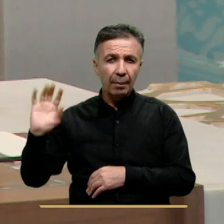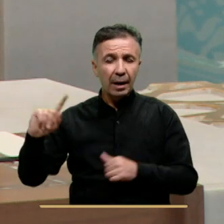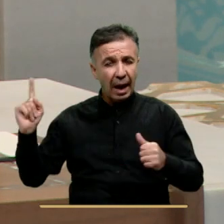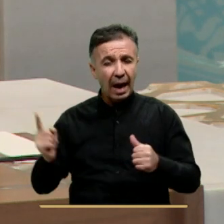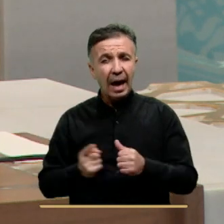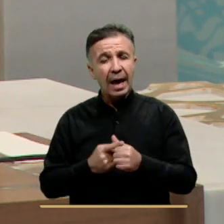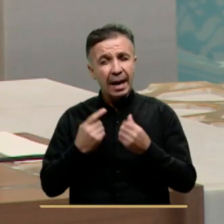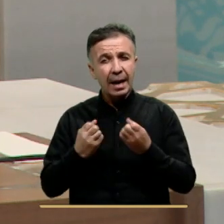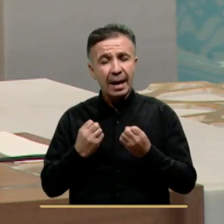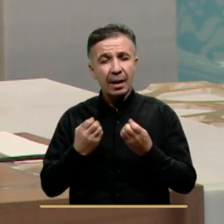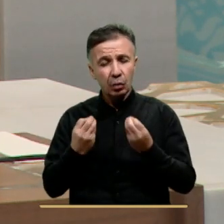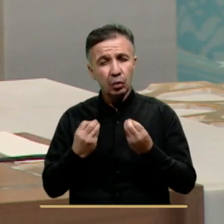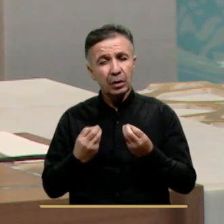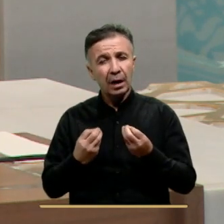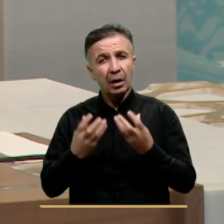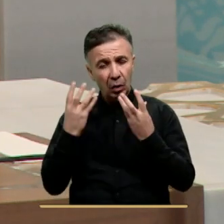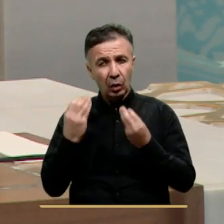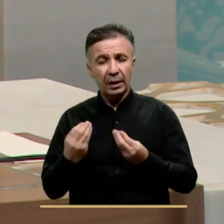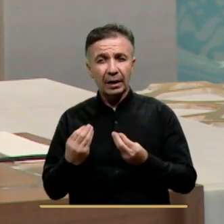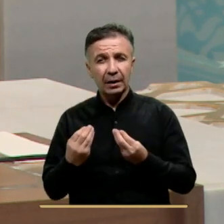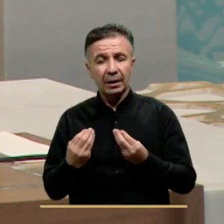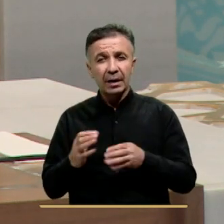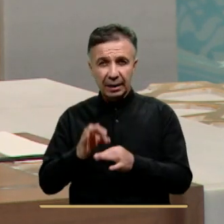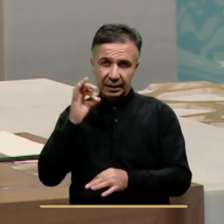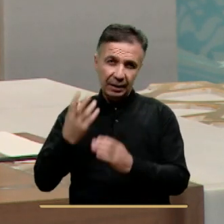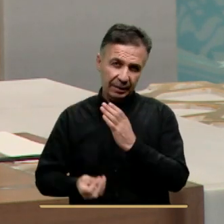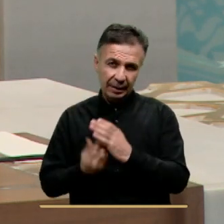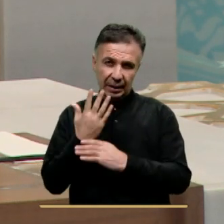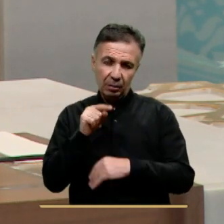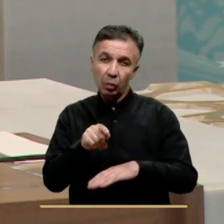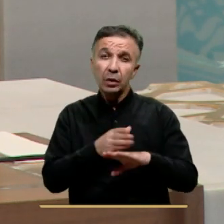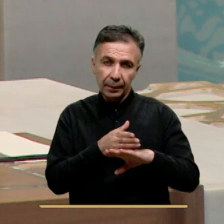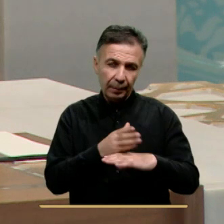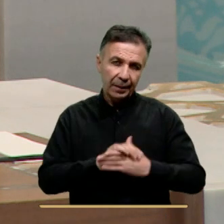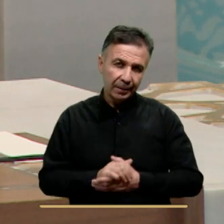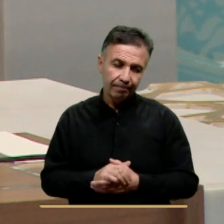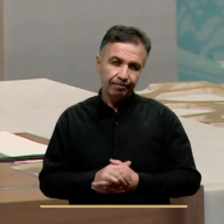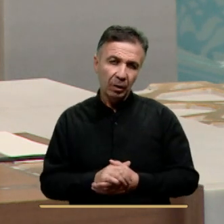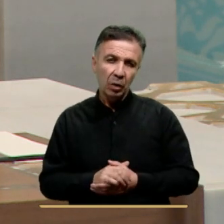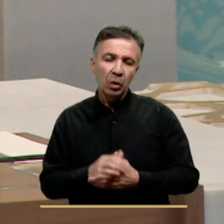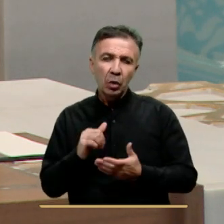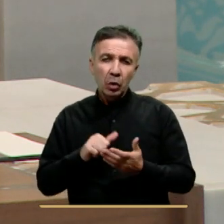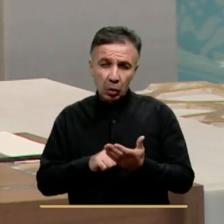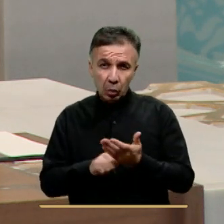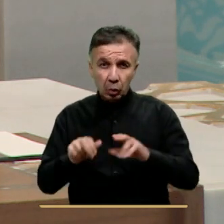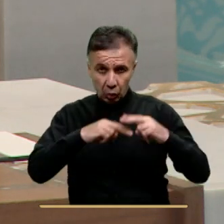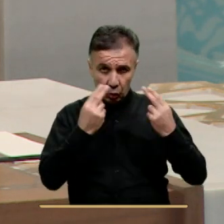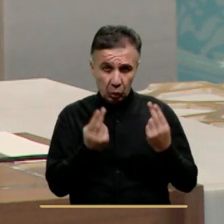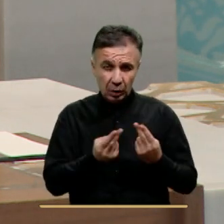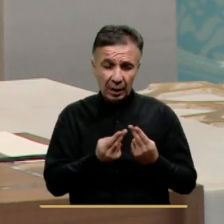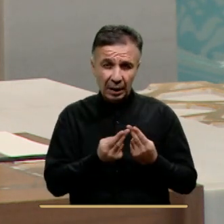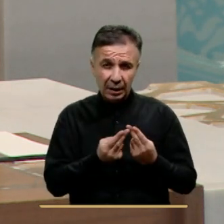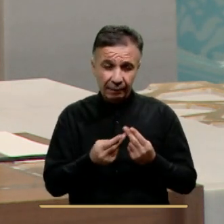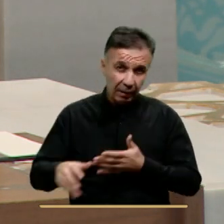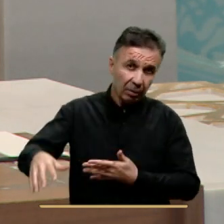Mükerrem olarak insanı yaratmıştır Bundan dolayı da bütün evreni kainatı ve